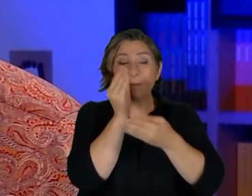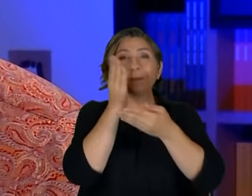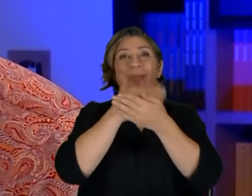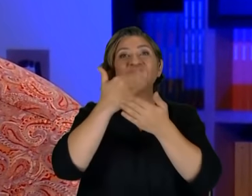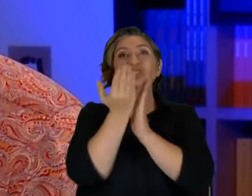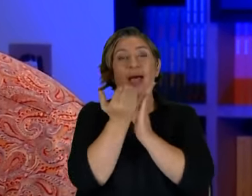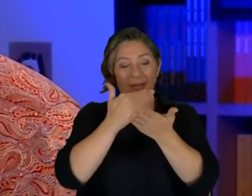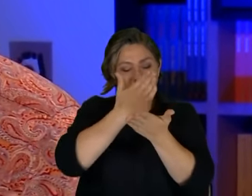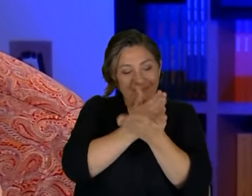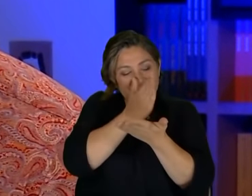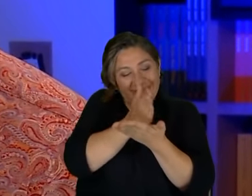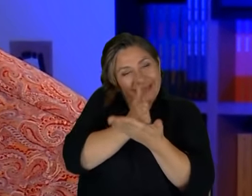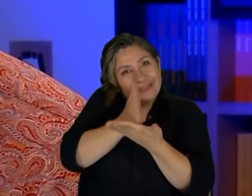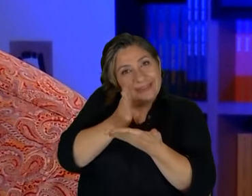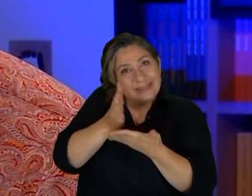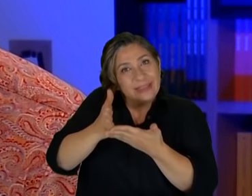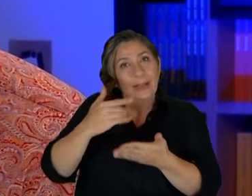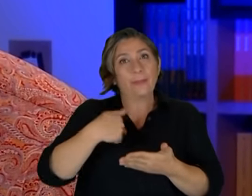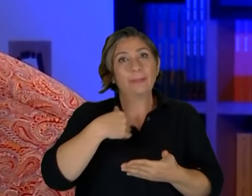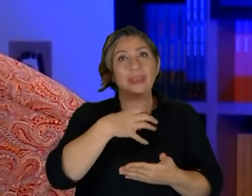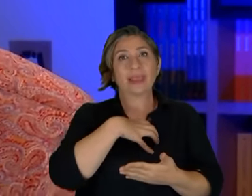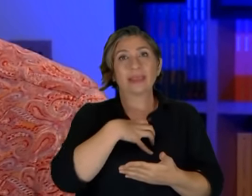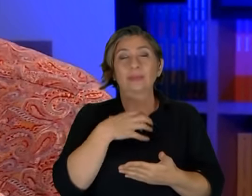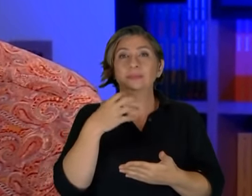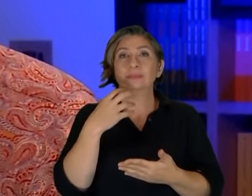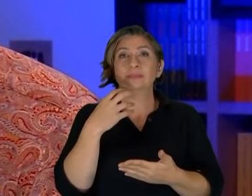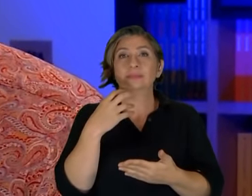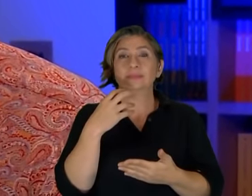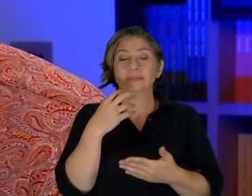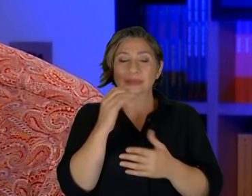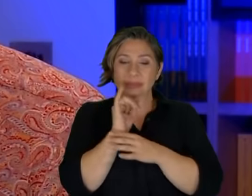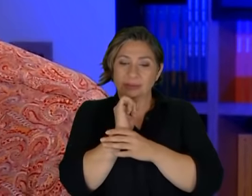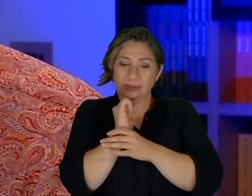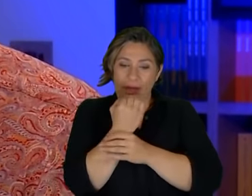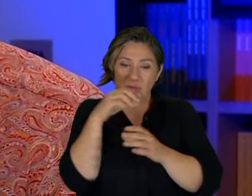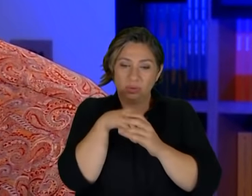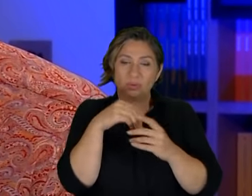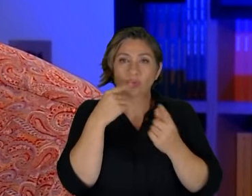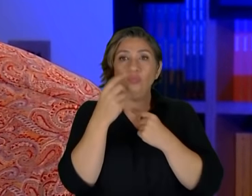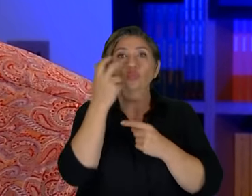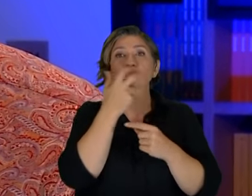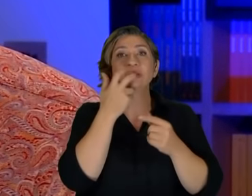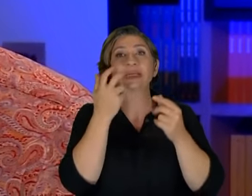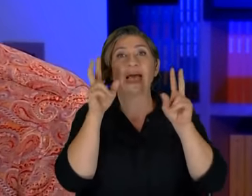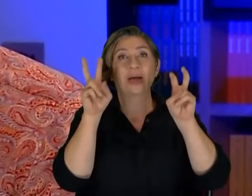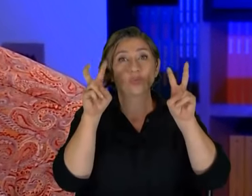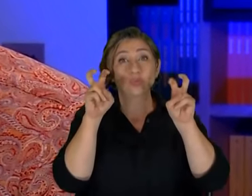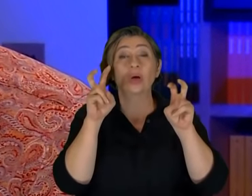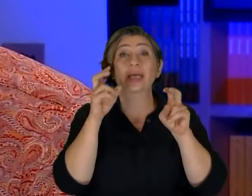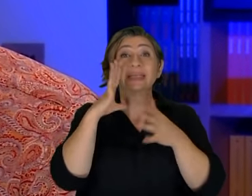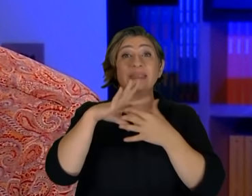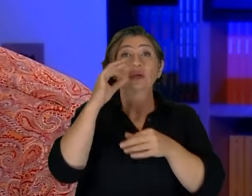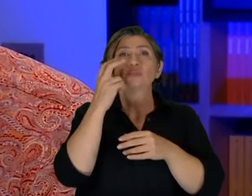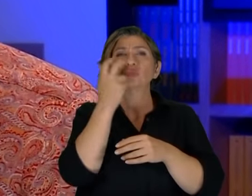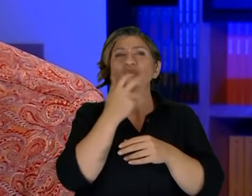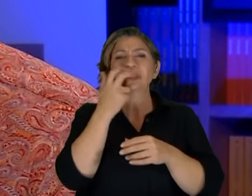başladık. Mesela bir kendim müziğim, yani sanat hakkında konuşacak olursak, müzik hakkında insanlar artık şarkılara çok